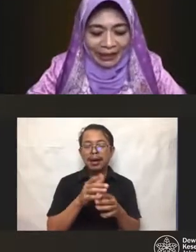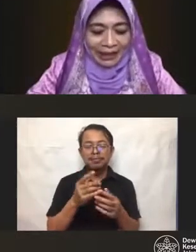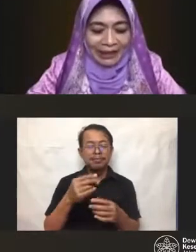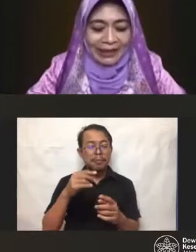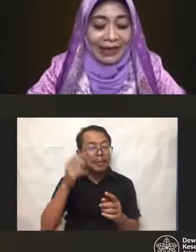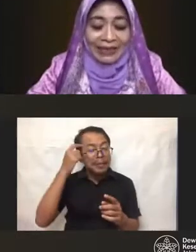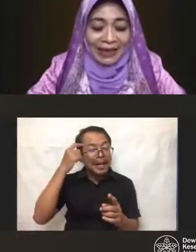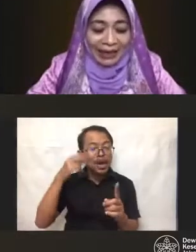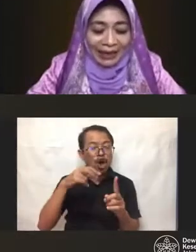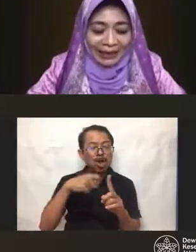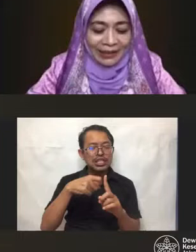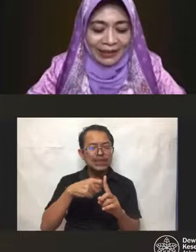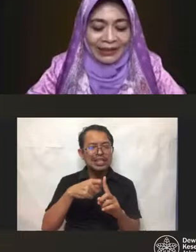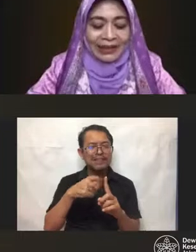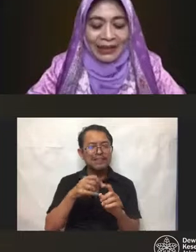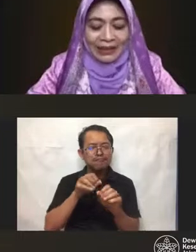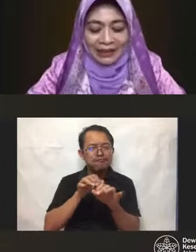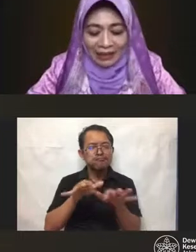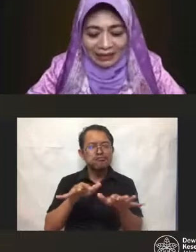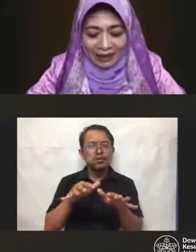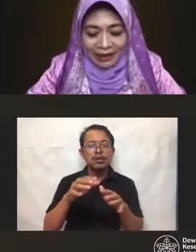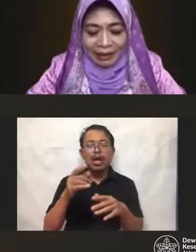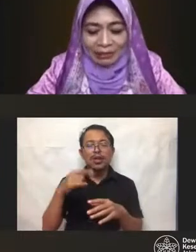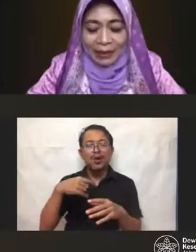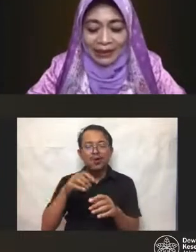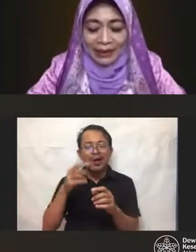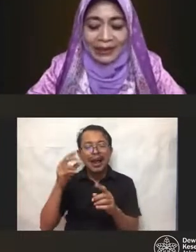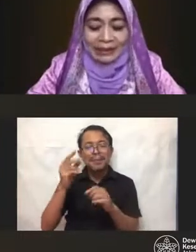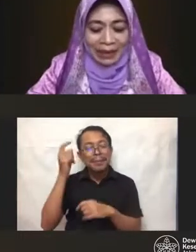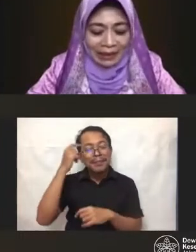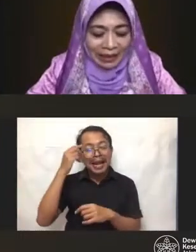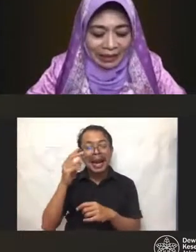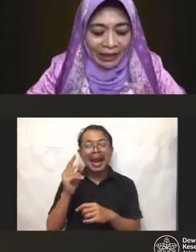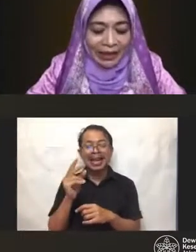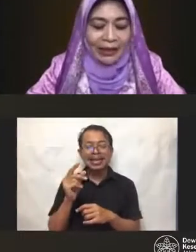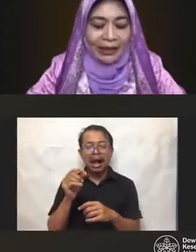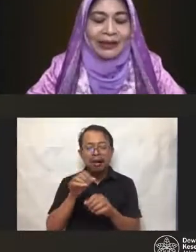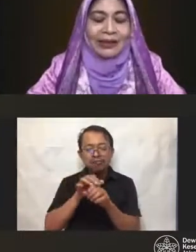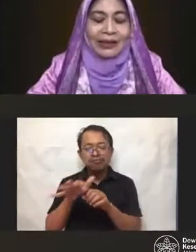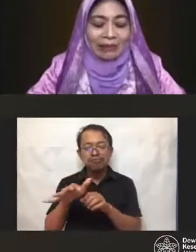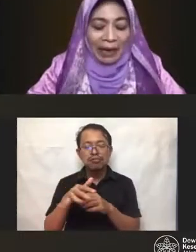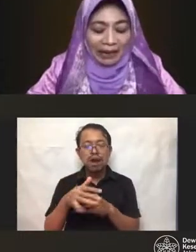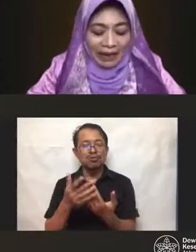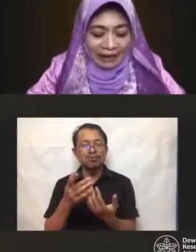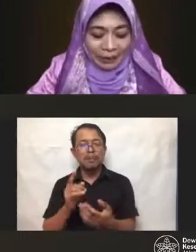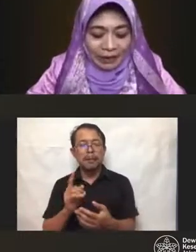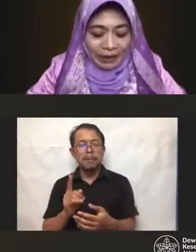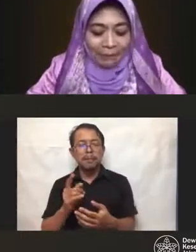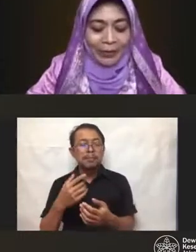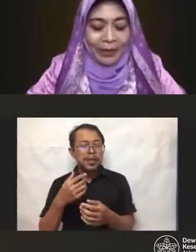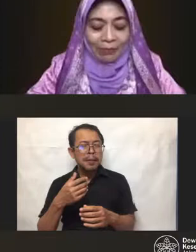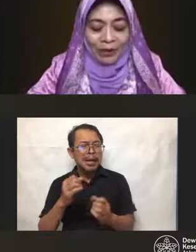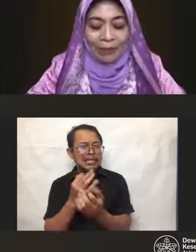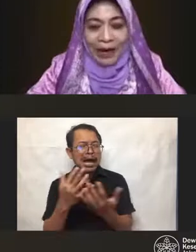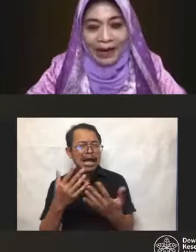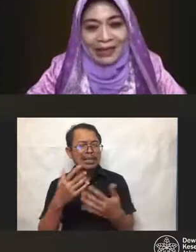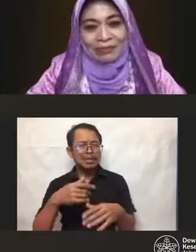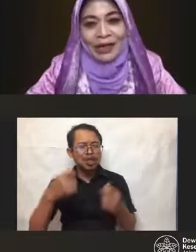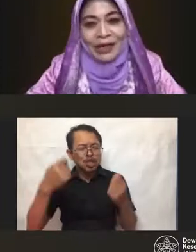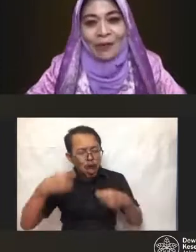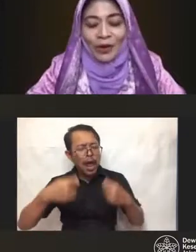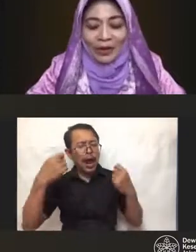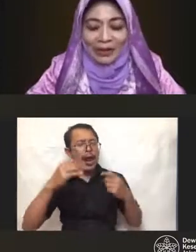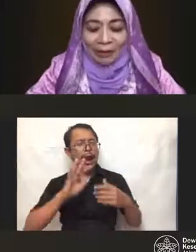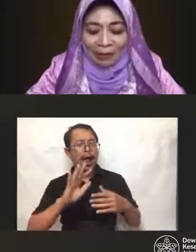cenderung radikal, sehingga tidak heran jika atas alasan agama masyarakat semakin intoleran, semakin eksklusif, mudah